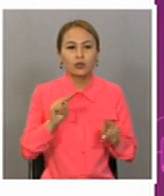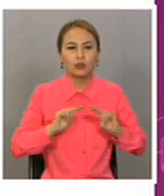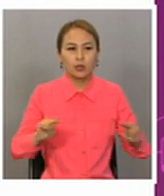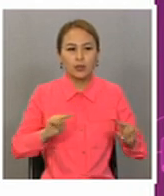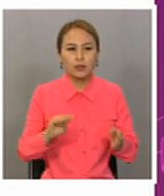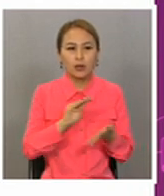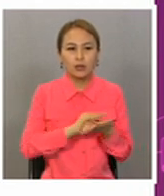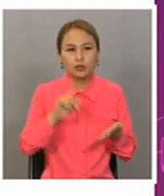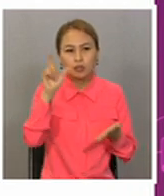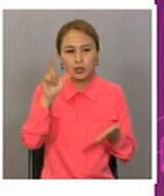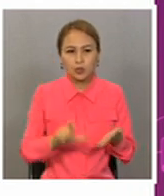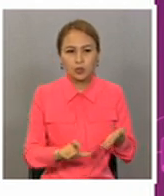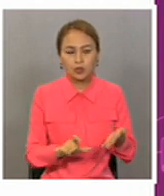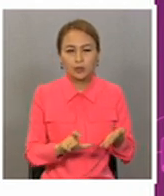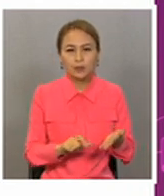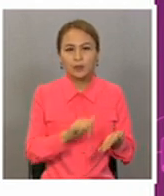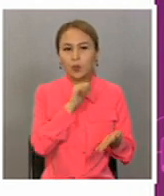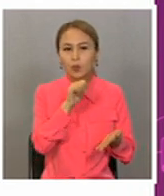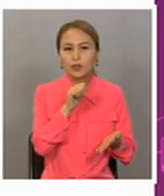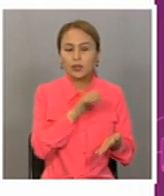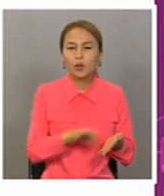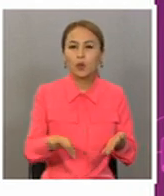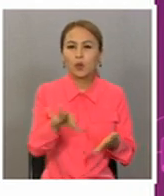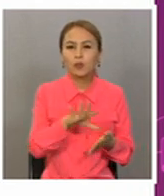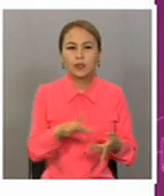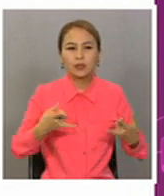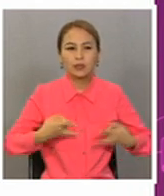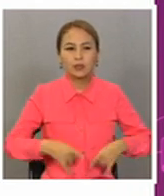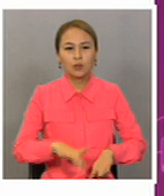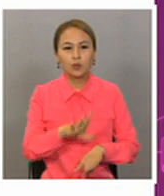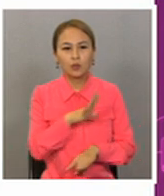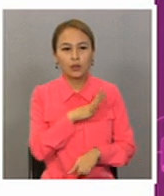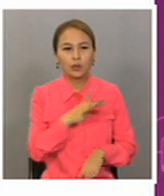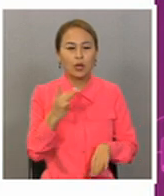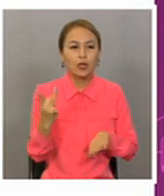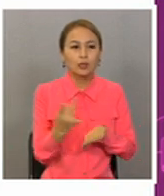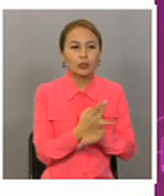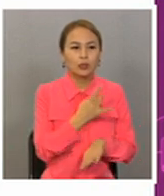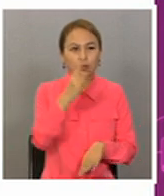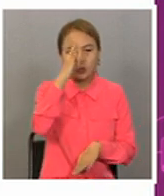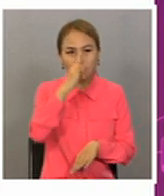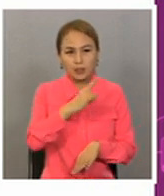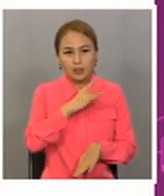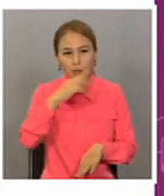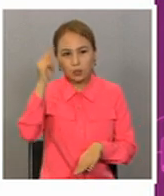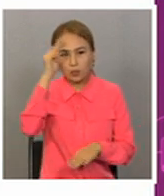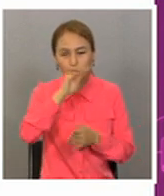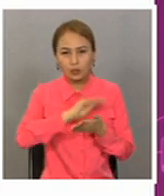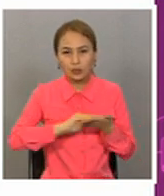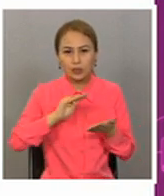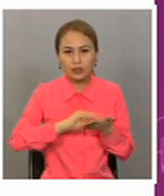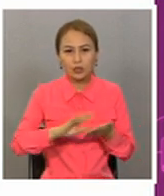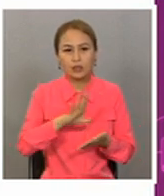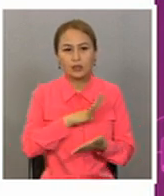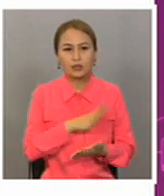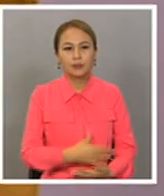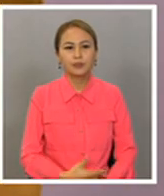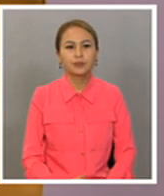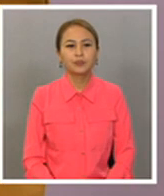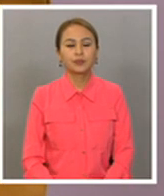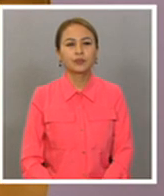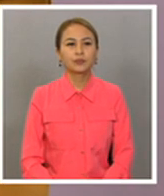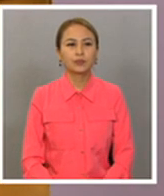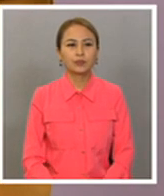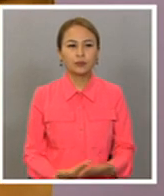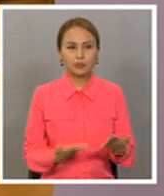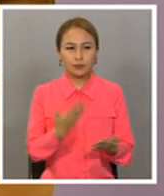ұстаз, ақын, жазушы, Қостанай облысында туған, тұңғыш қазақ оқулықтарын жазған.